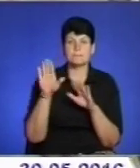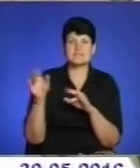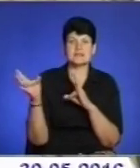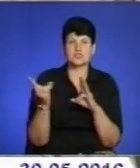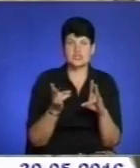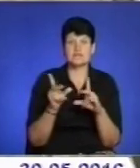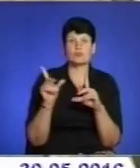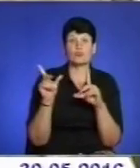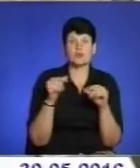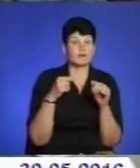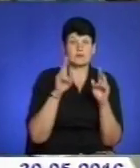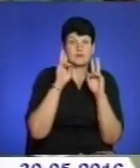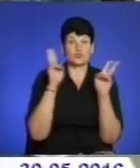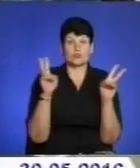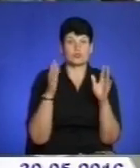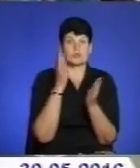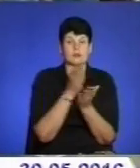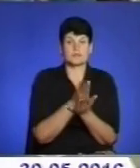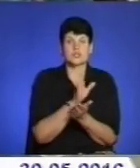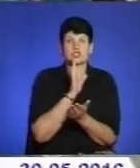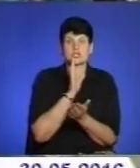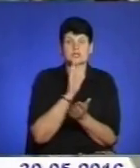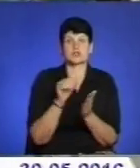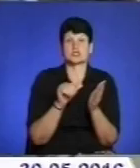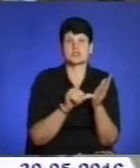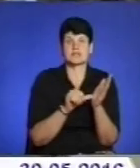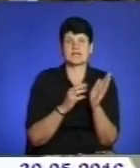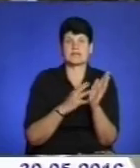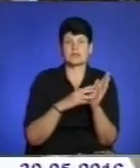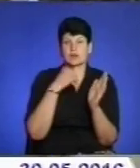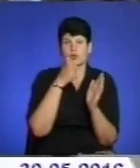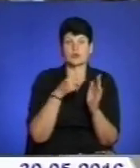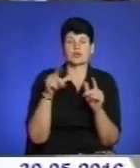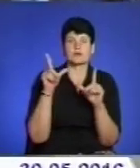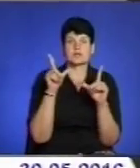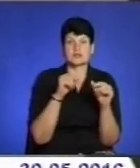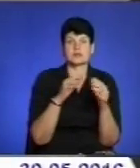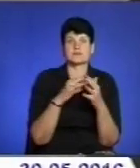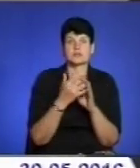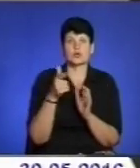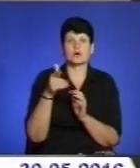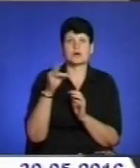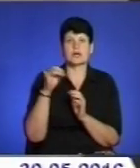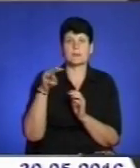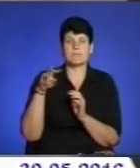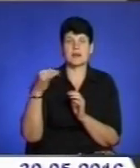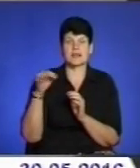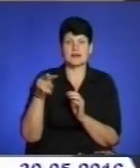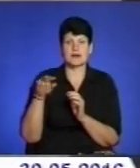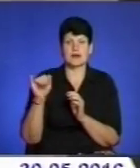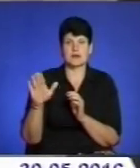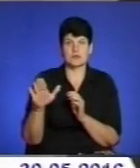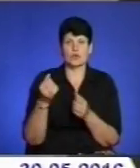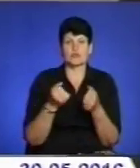поїхав у невідомому напрямку. Жінка з дітьми 6 та 9 років прямувала до батьків в селище Грималів. У водія взяли кров для перевірки на